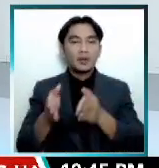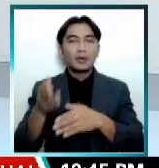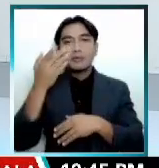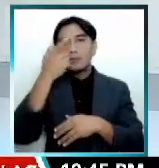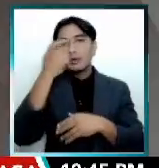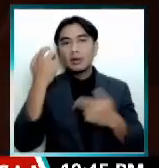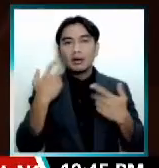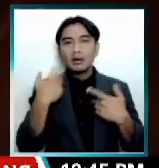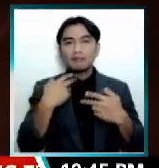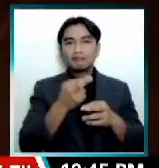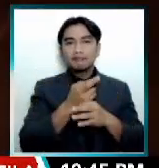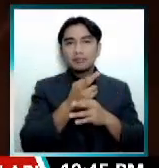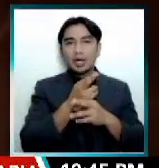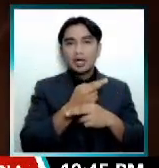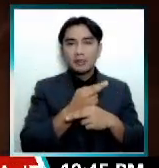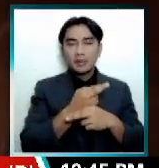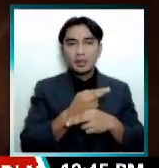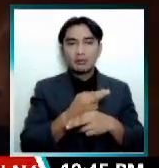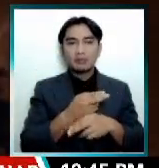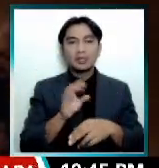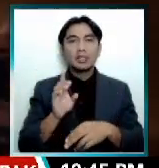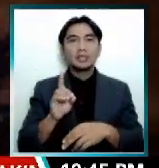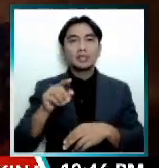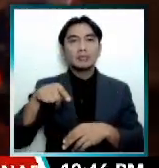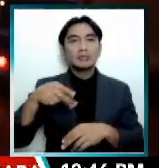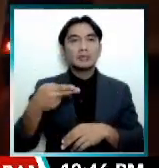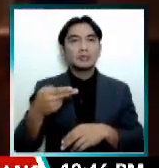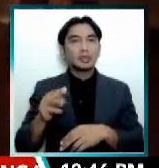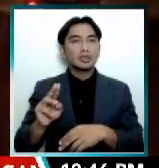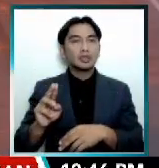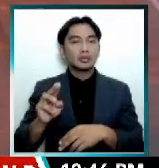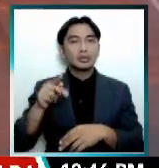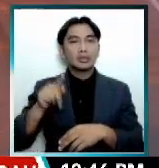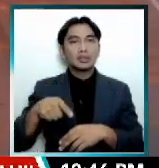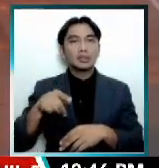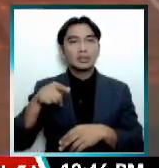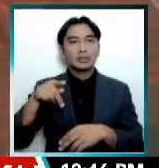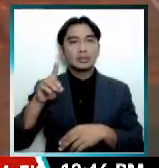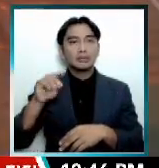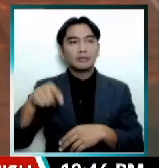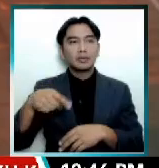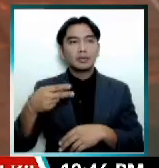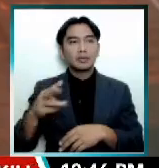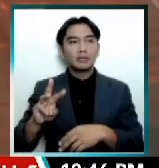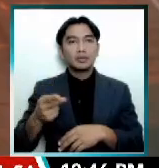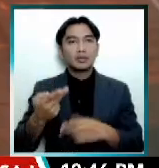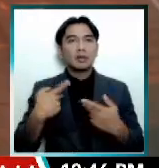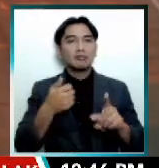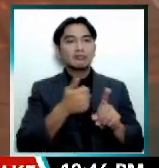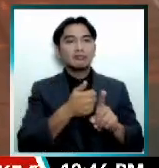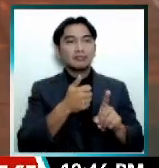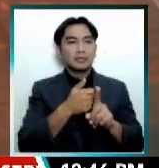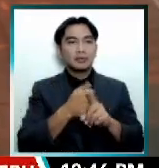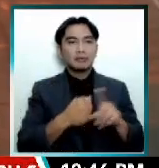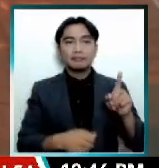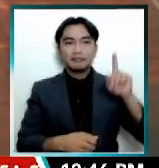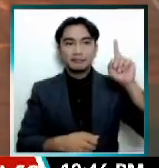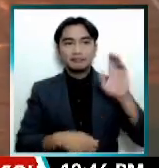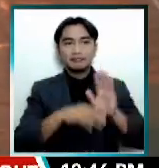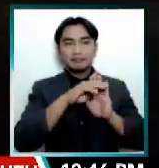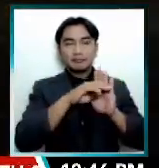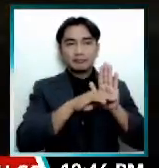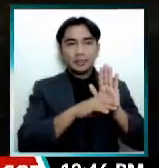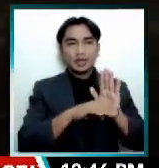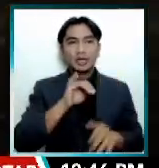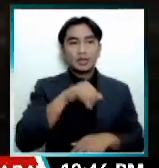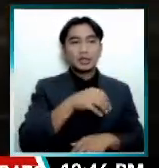DPWH. Magsisimula ang pagkukumpuni simula alas 11 ngayong gabi hanggang alas 5 ng umaga ng Lunes, January 16,